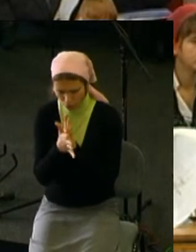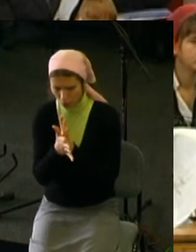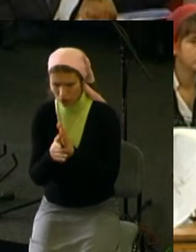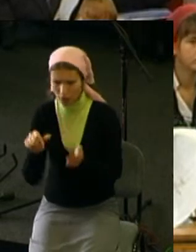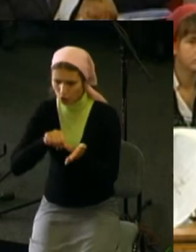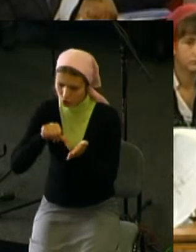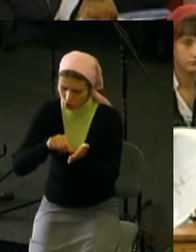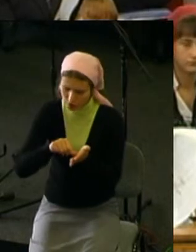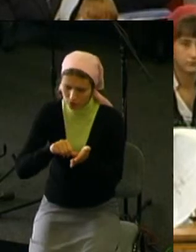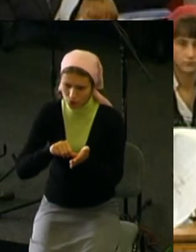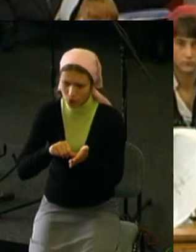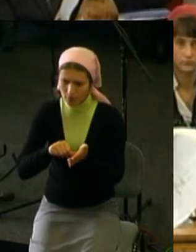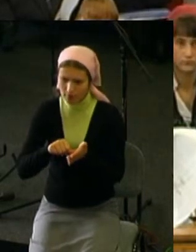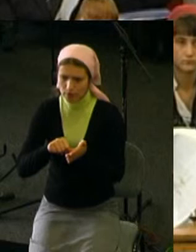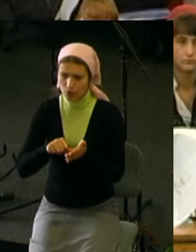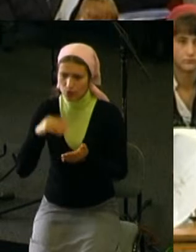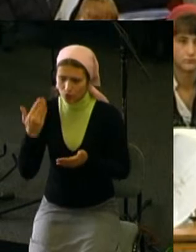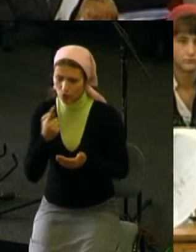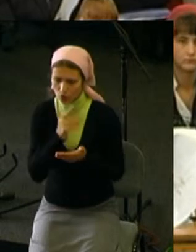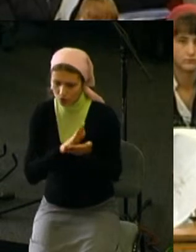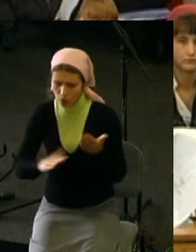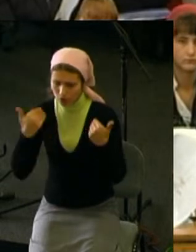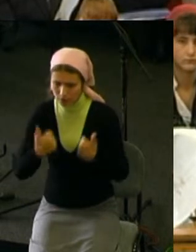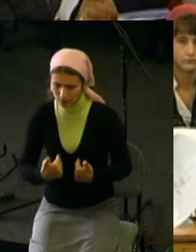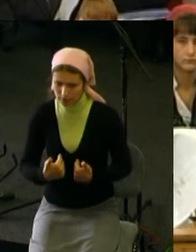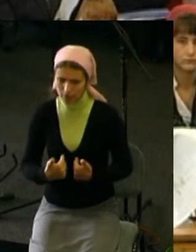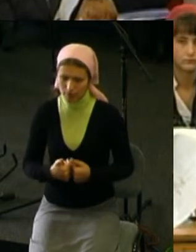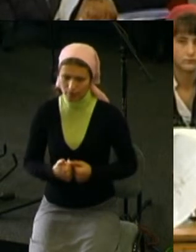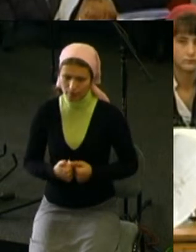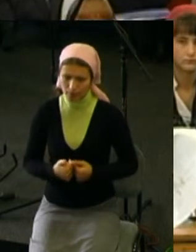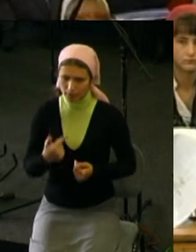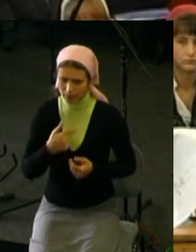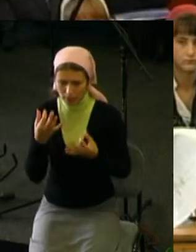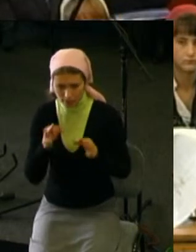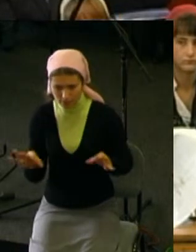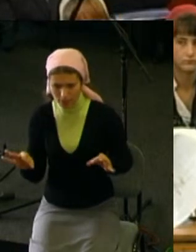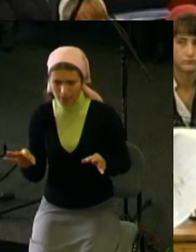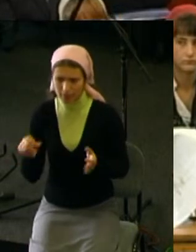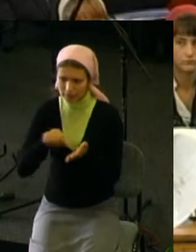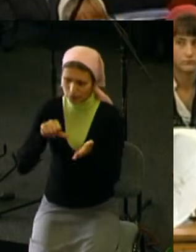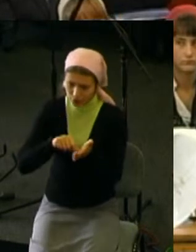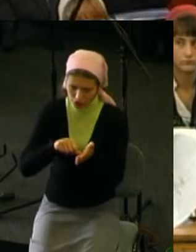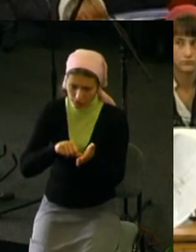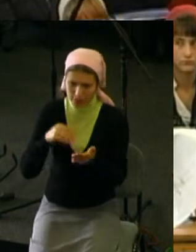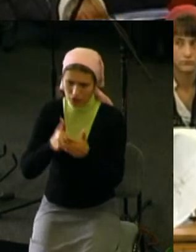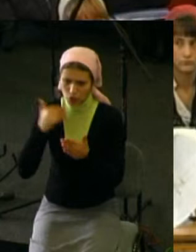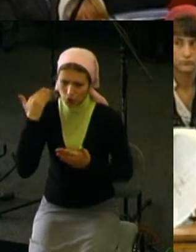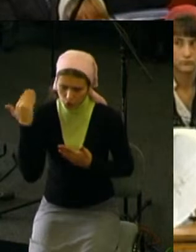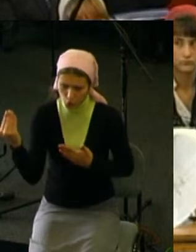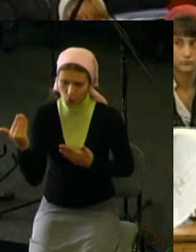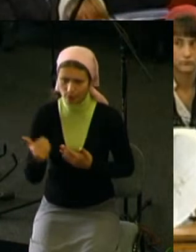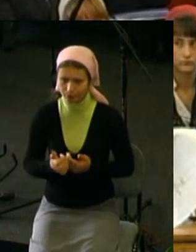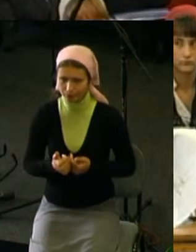Я участвую його крові і в його тілі я його я часник до нього